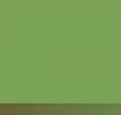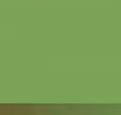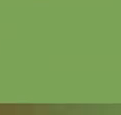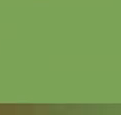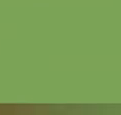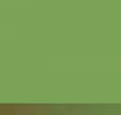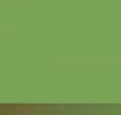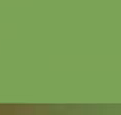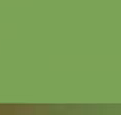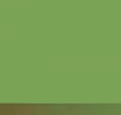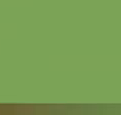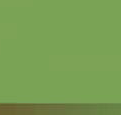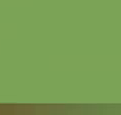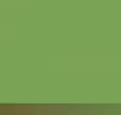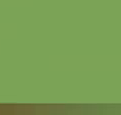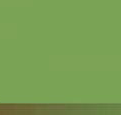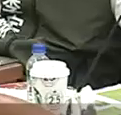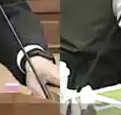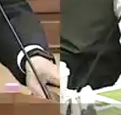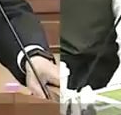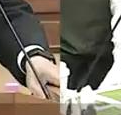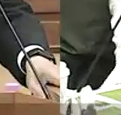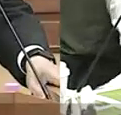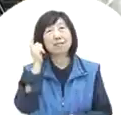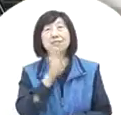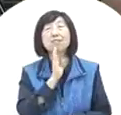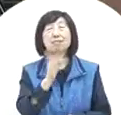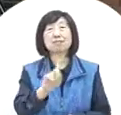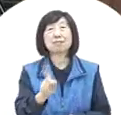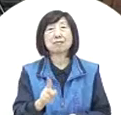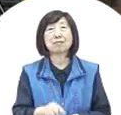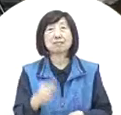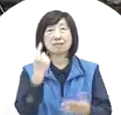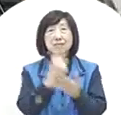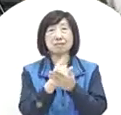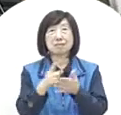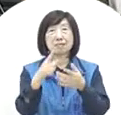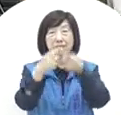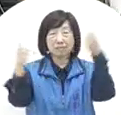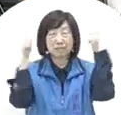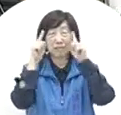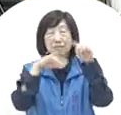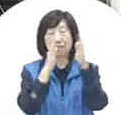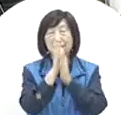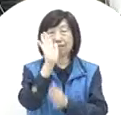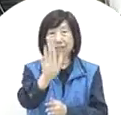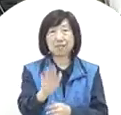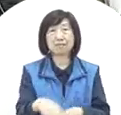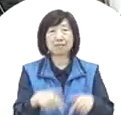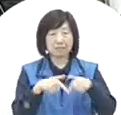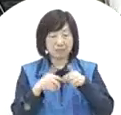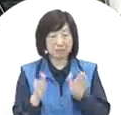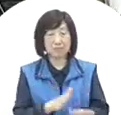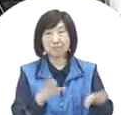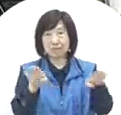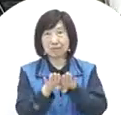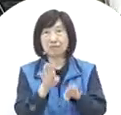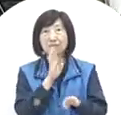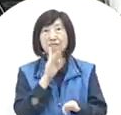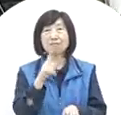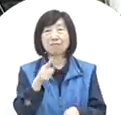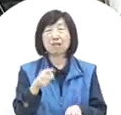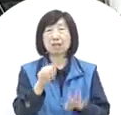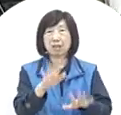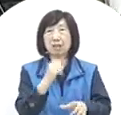假。什么是心理假？目前其实在各大专院校都有所谓的心理假，当然畅行的状